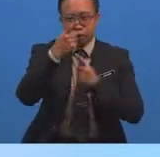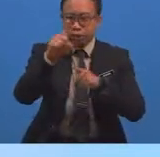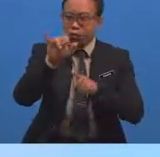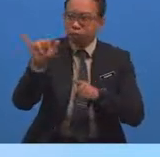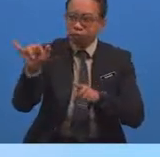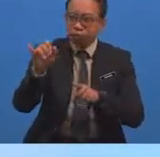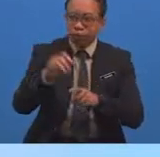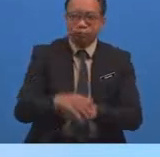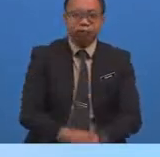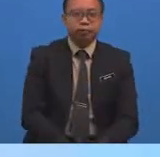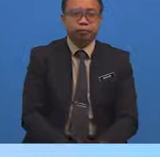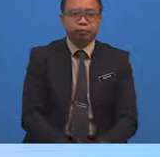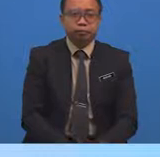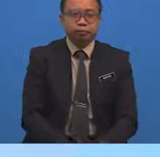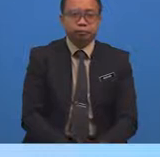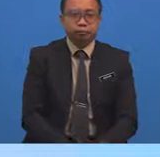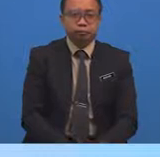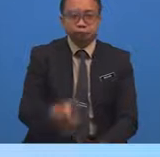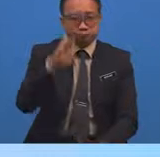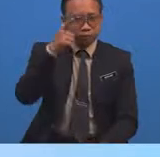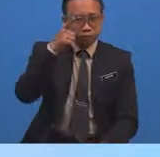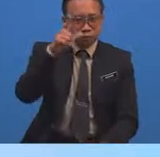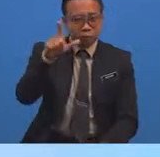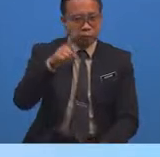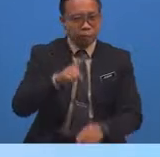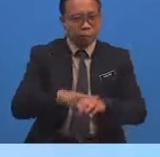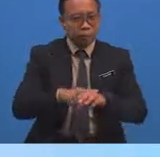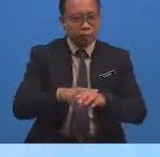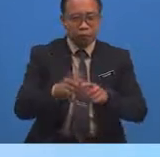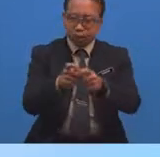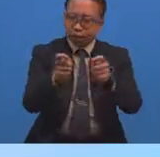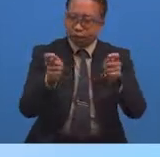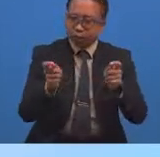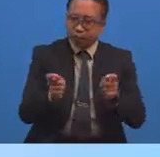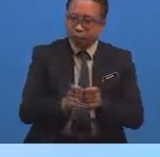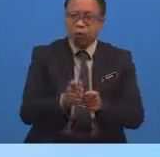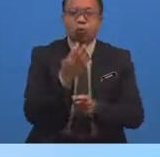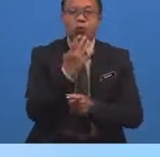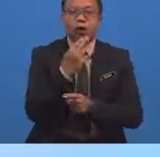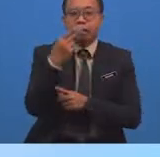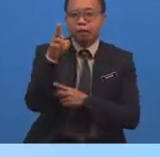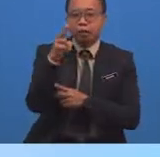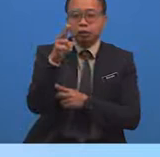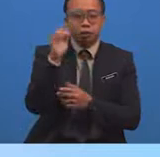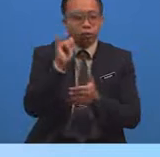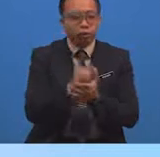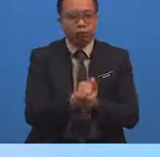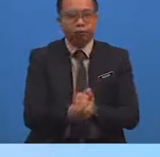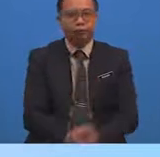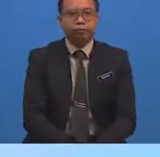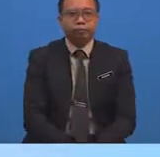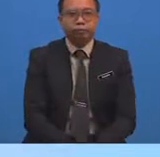ya lihat pada kawasan yang berwarna hijau itu